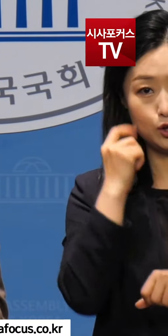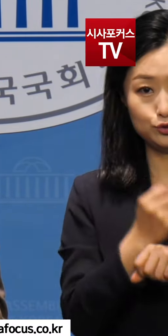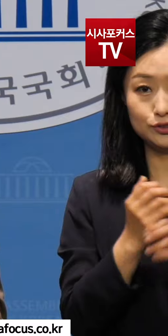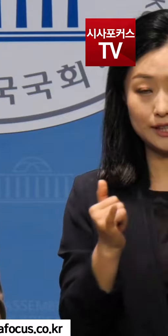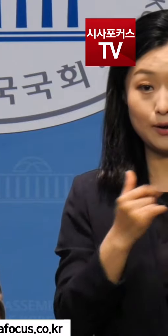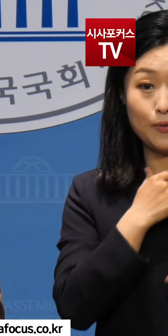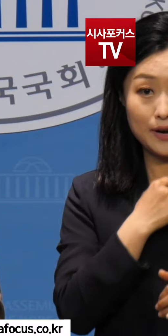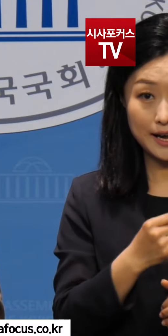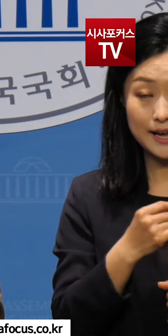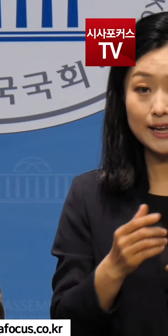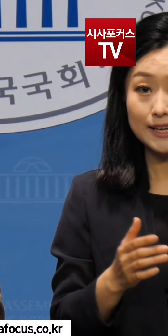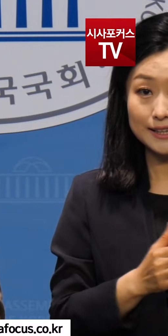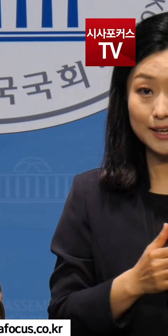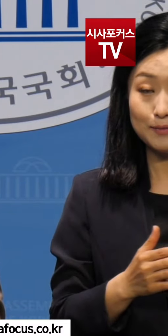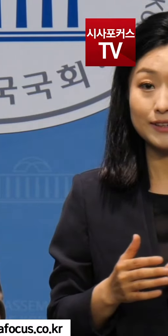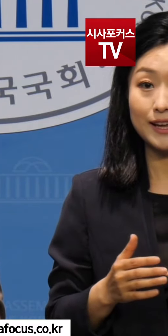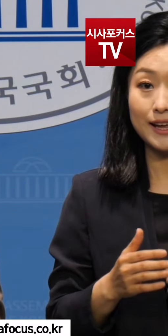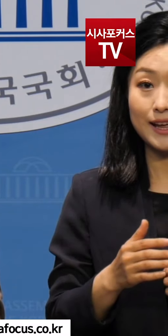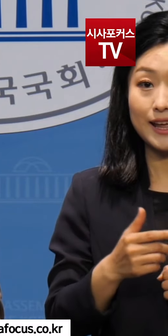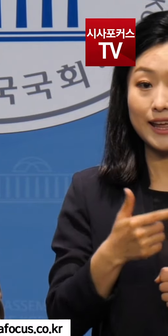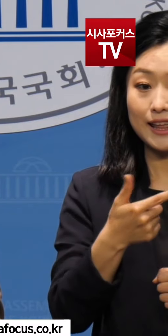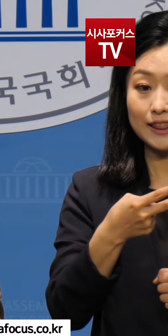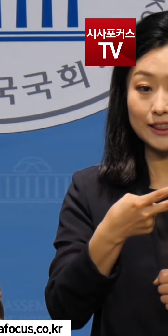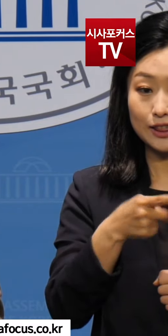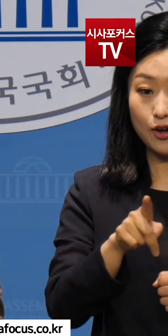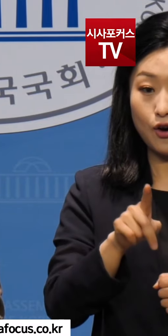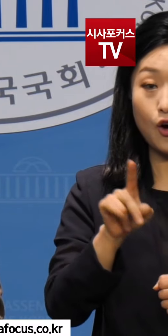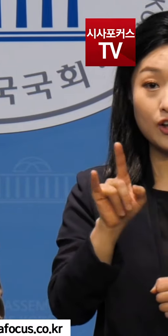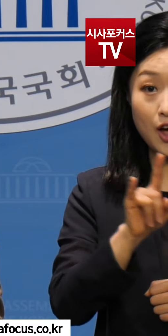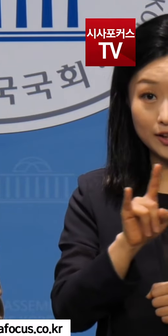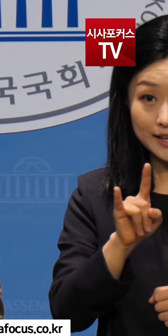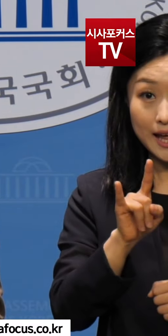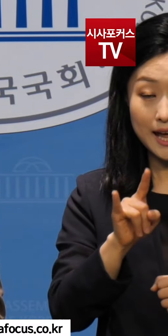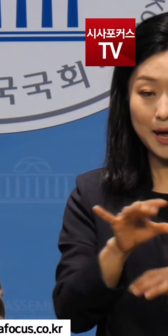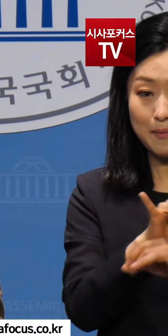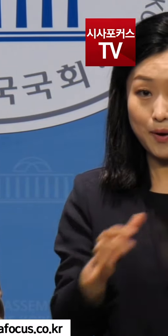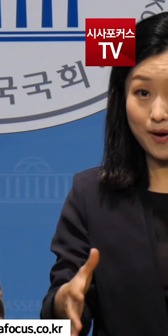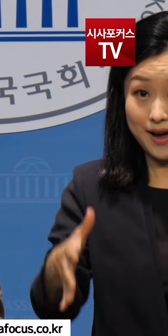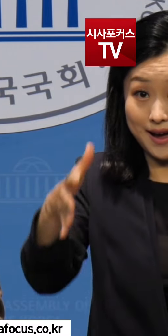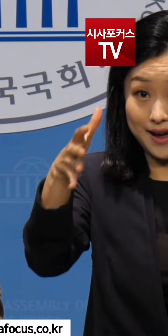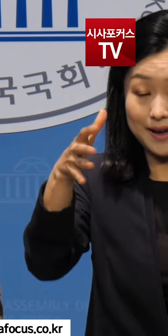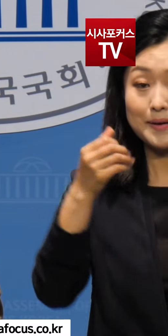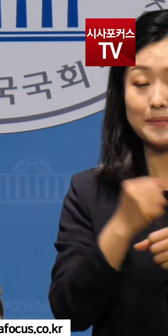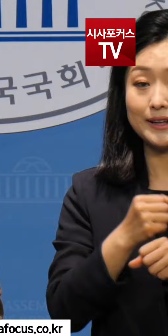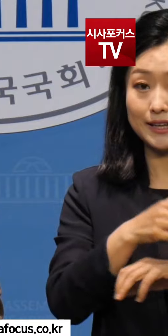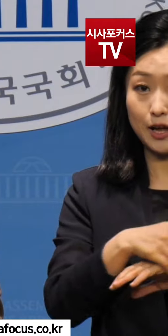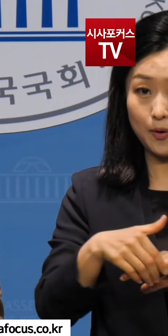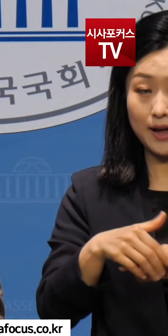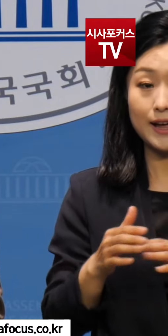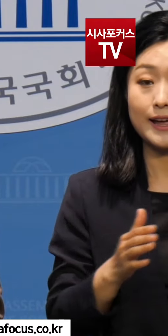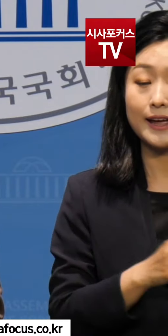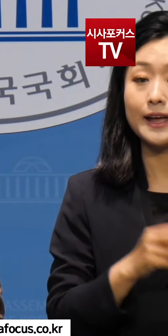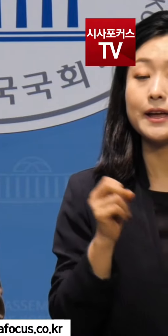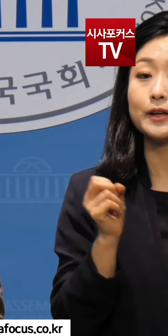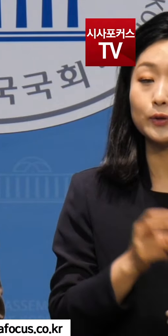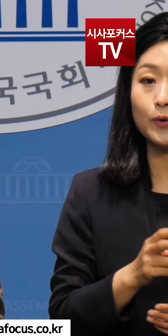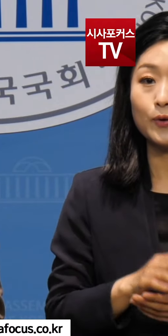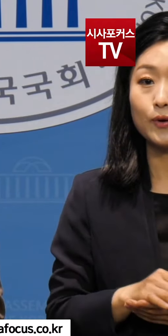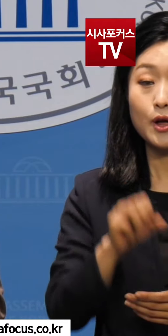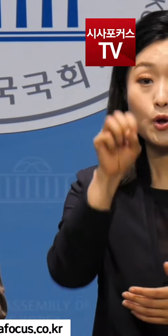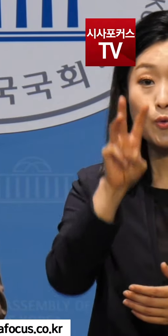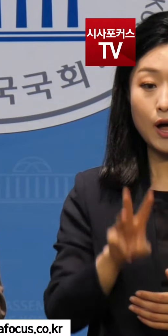광주 복합 쇼핑몰을 준비해가고 있습니다. 또한 광주는 아시아 중심 도시를 꿈꾸며